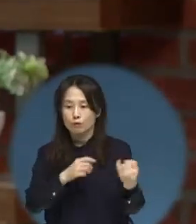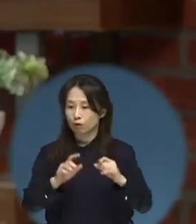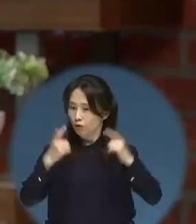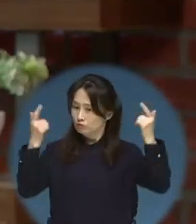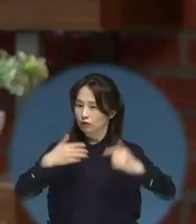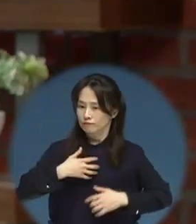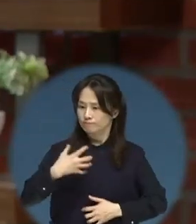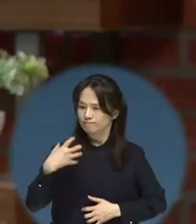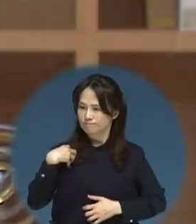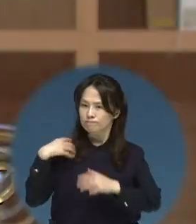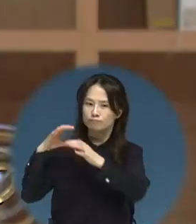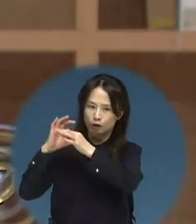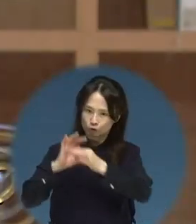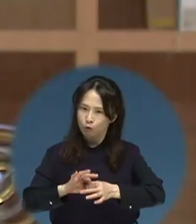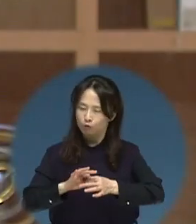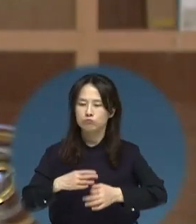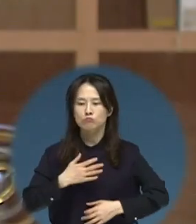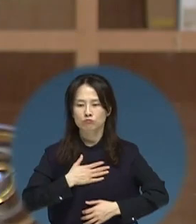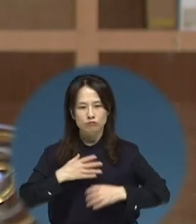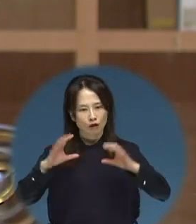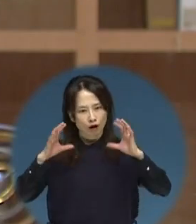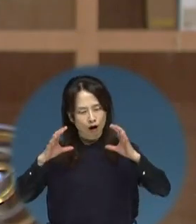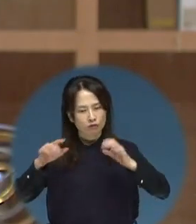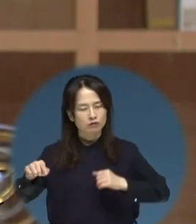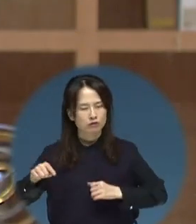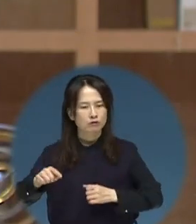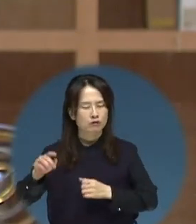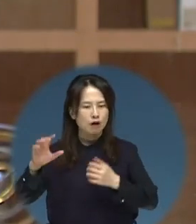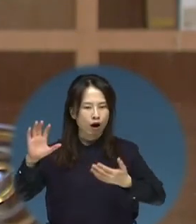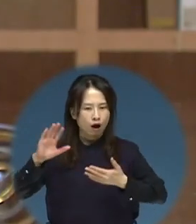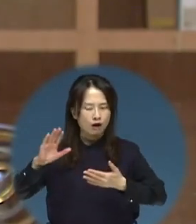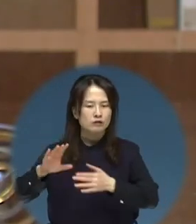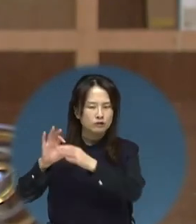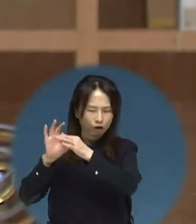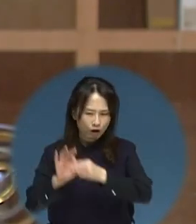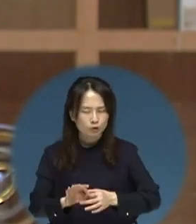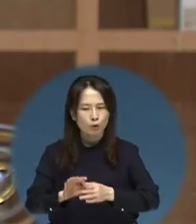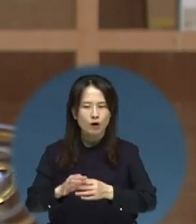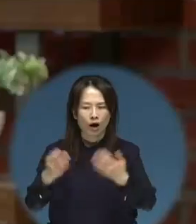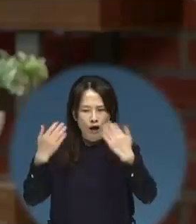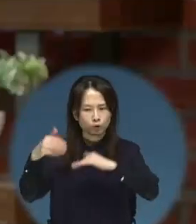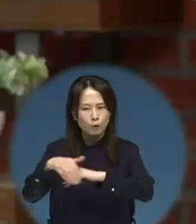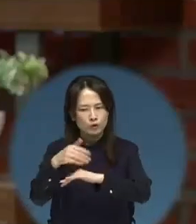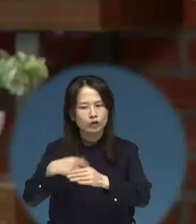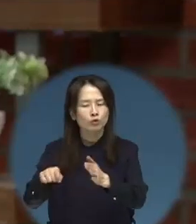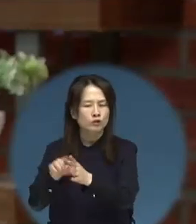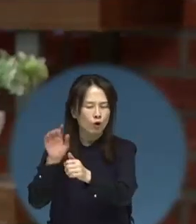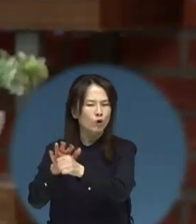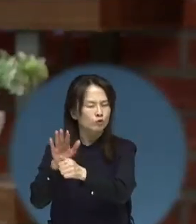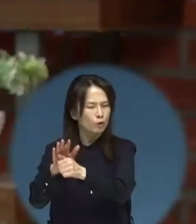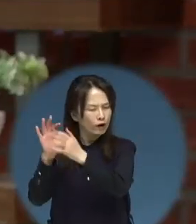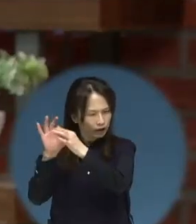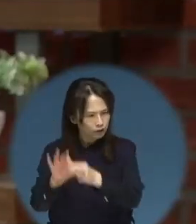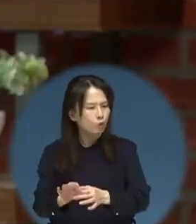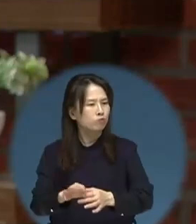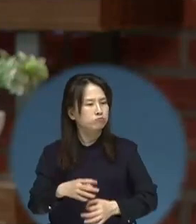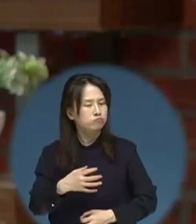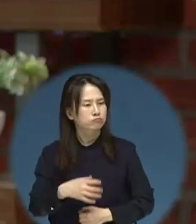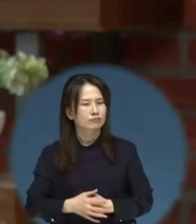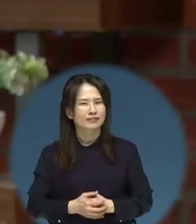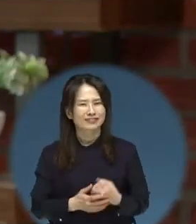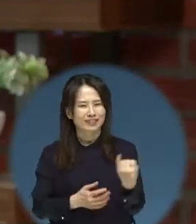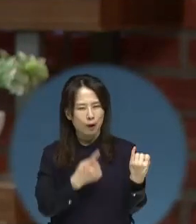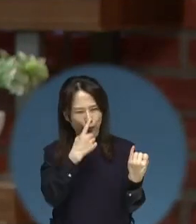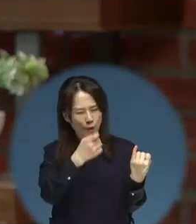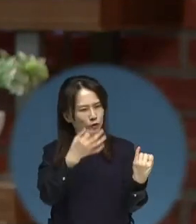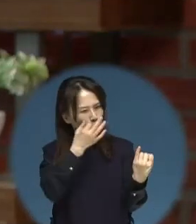책임질 건데? 나 이 아이들이 계속 학교 다닐 수 있게 책임질 거야. 이렇게 해서 지금의 코인트리가 지금의 국제구 단체가 생긴